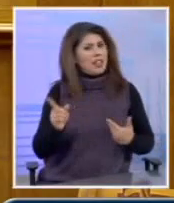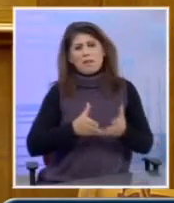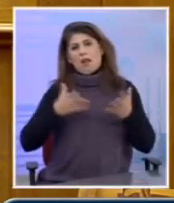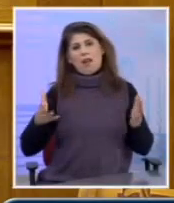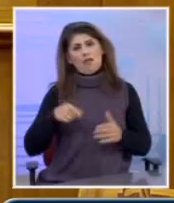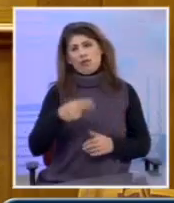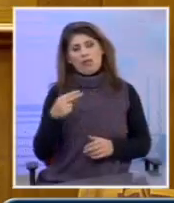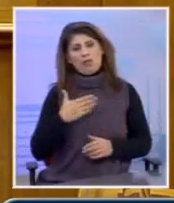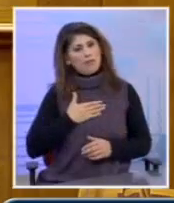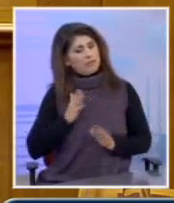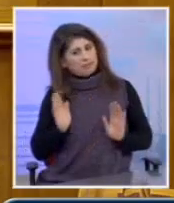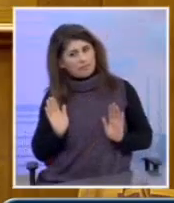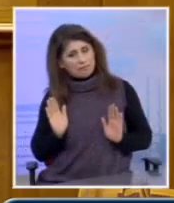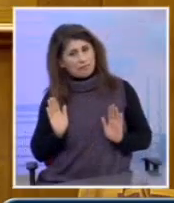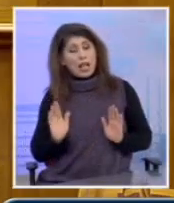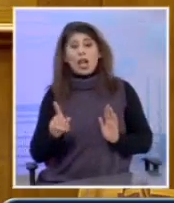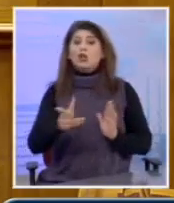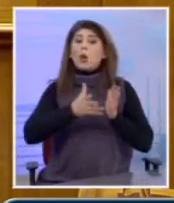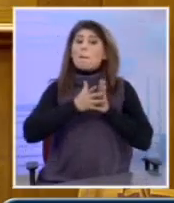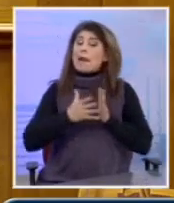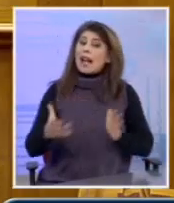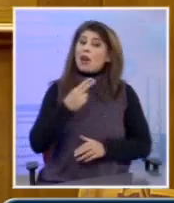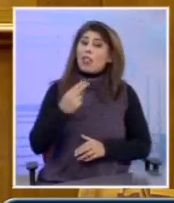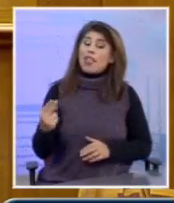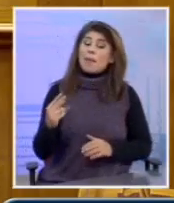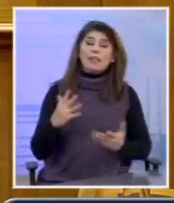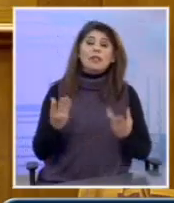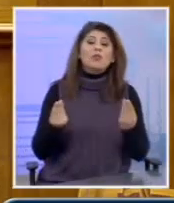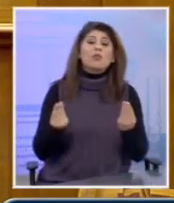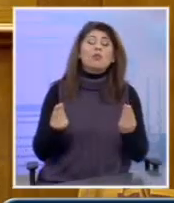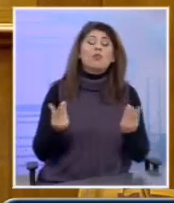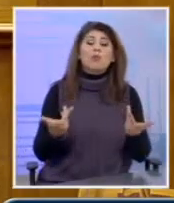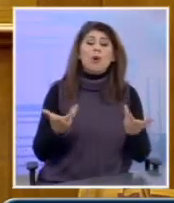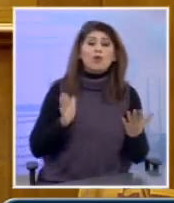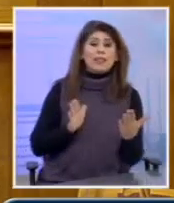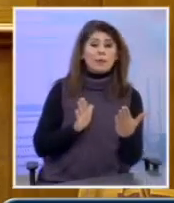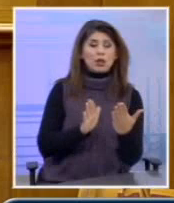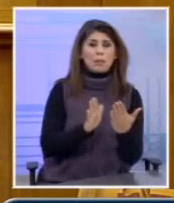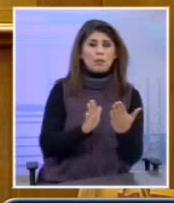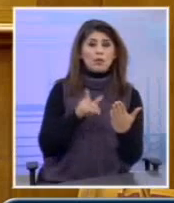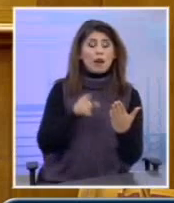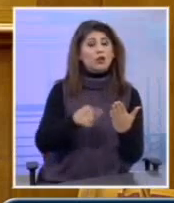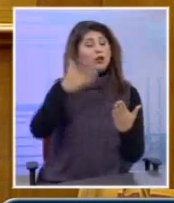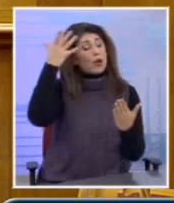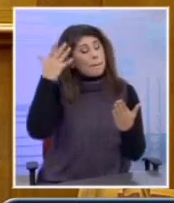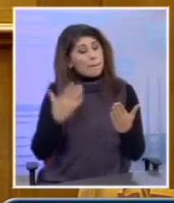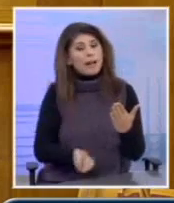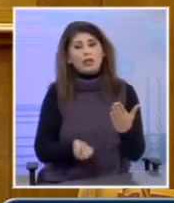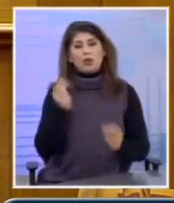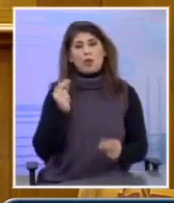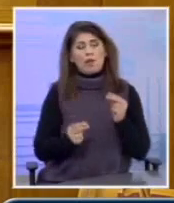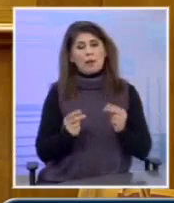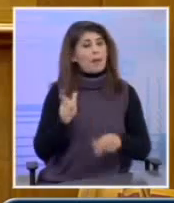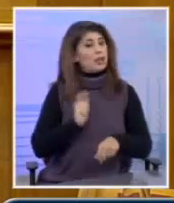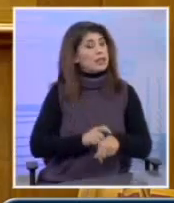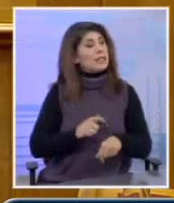θέμα. Το μείζον είναι να δούμε πώς θα αντιμετωπίσουμε ένα υπαρκτό πρόβλημα από τη